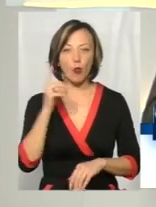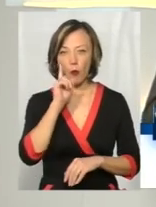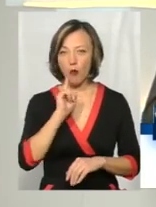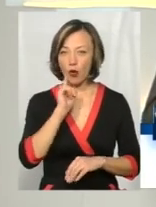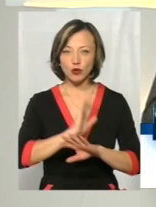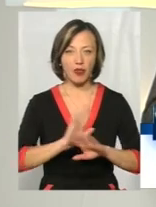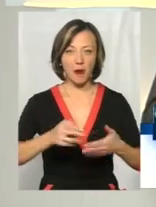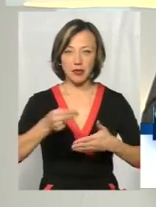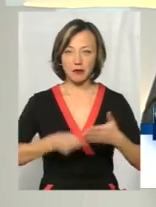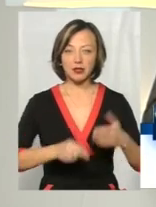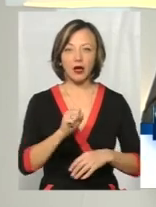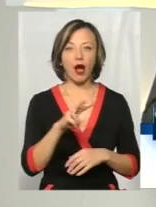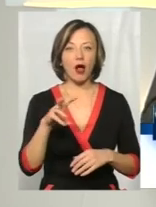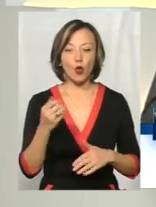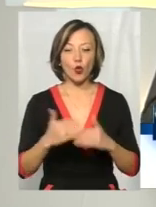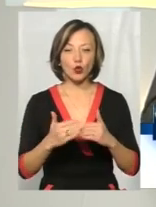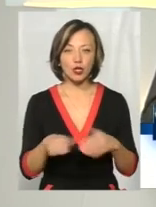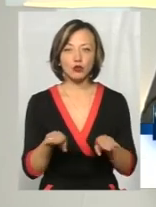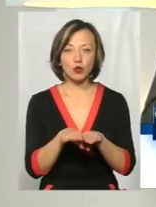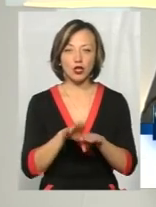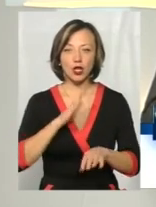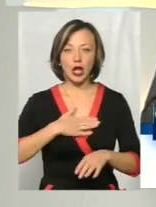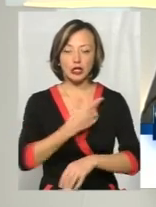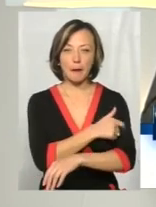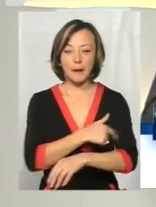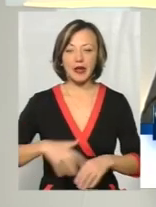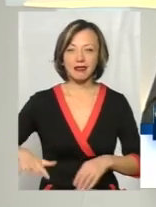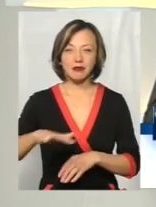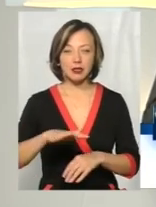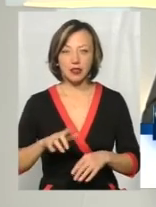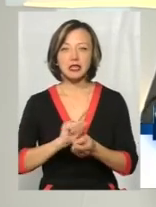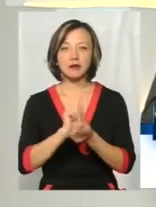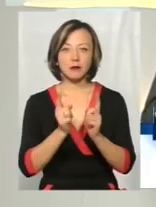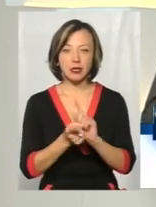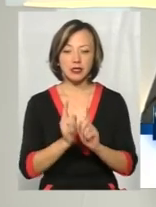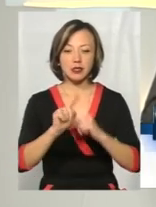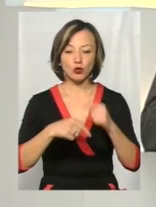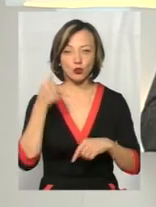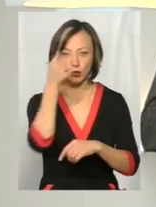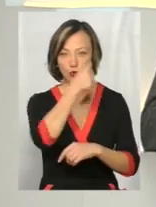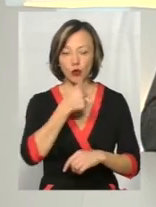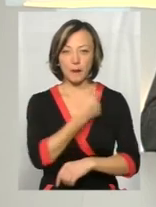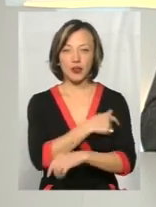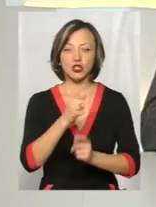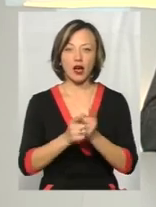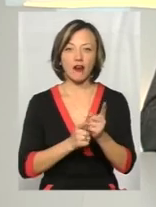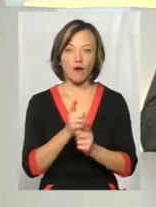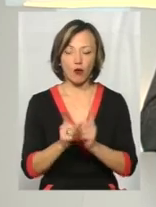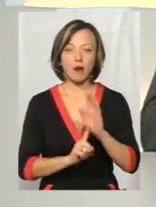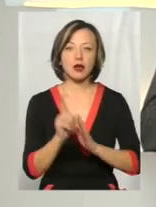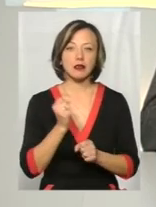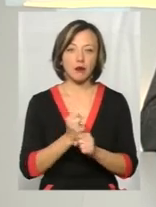не підписаний, але вже, схоже, наша медицина все ж таки зміниться з наступного року. Медична реформа